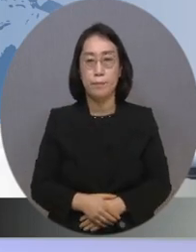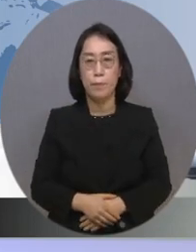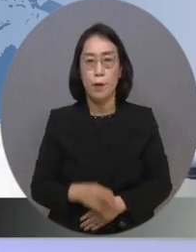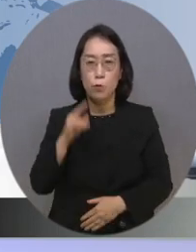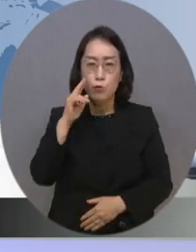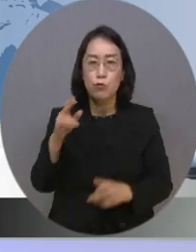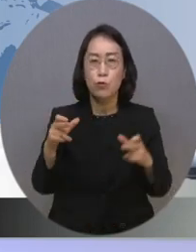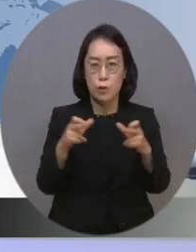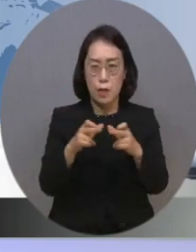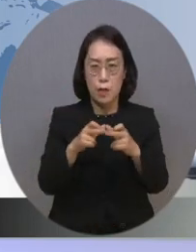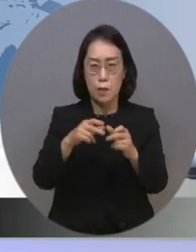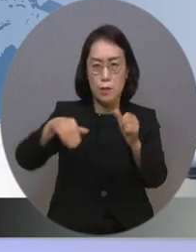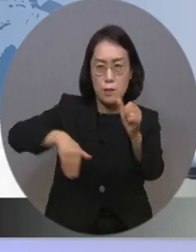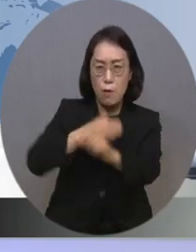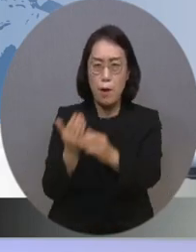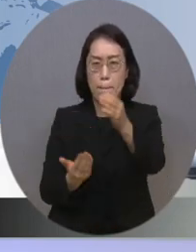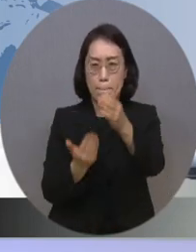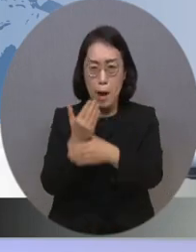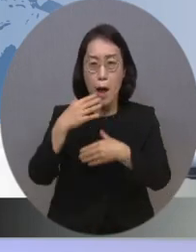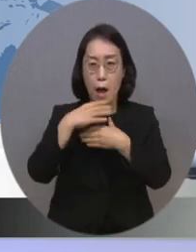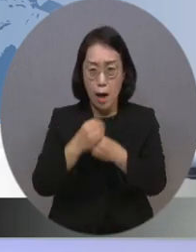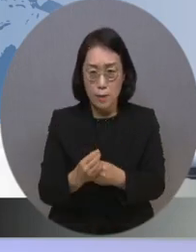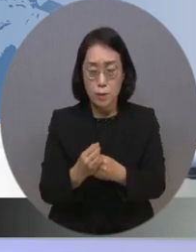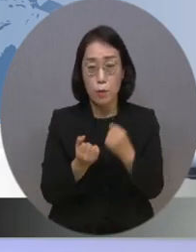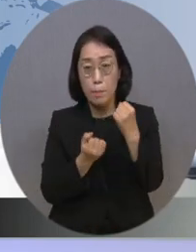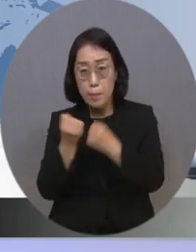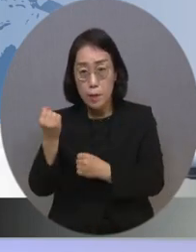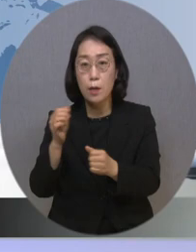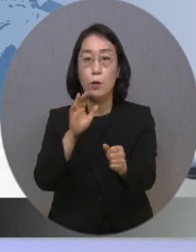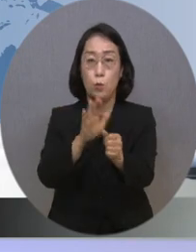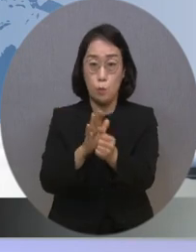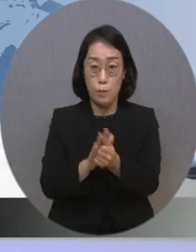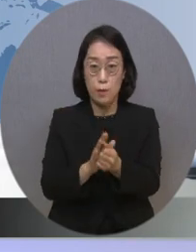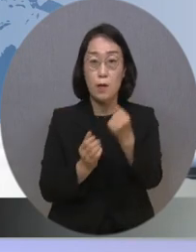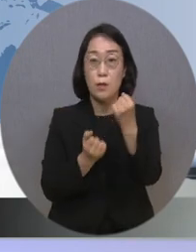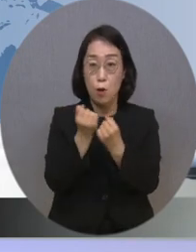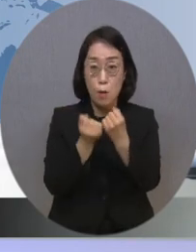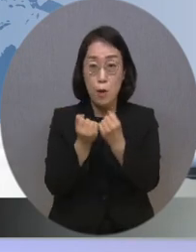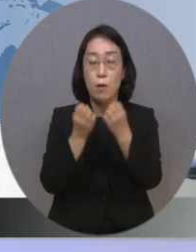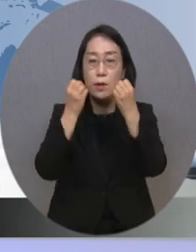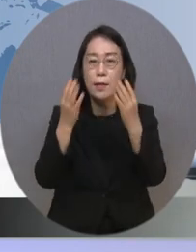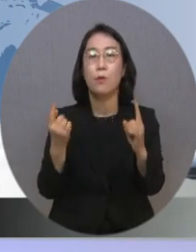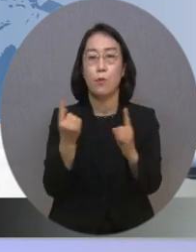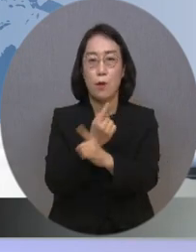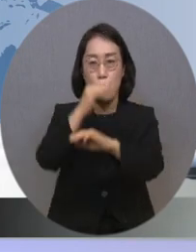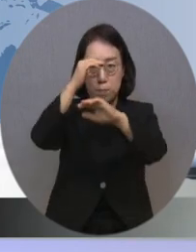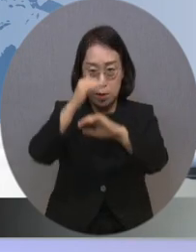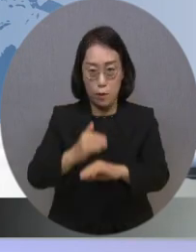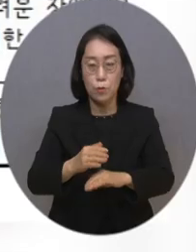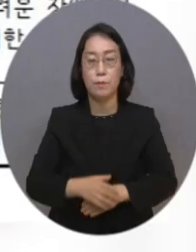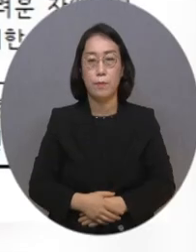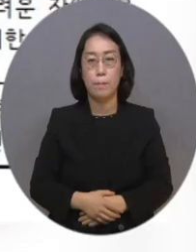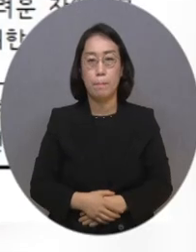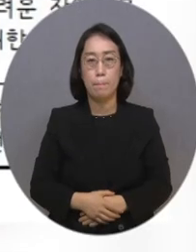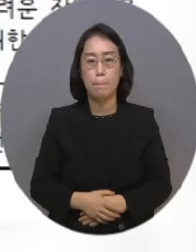중증장애인이 재난 상황에서 안전하게 대피할 수 있도록 돕는 가이드북 개정판이 공개됐습니다.